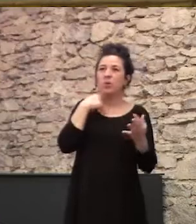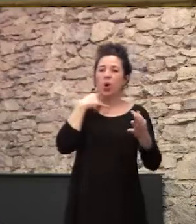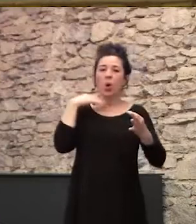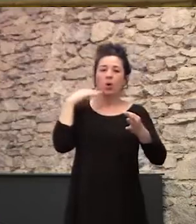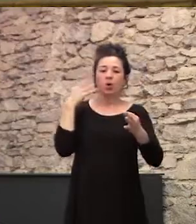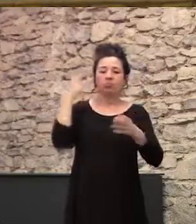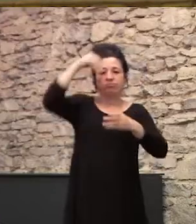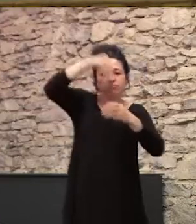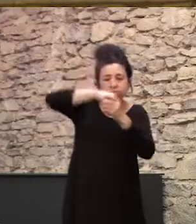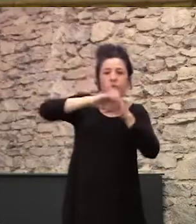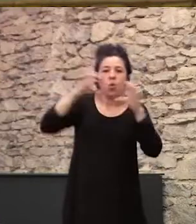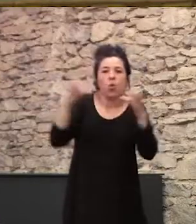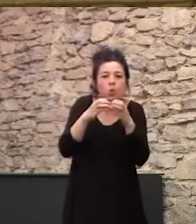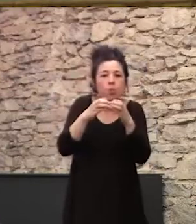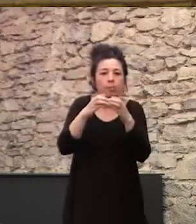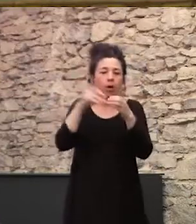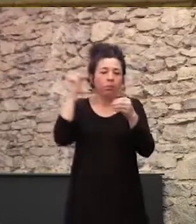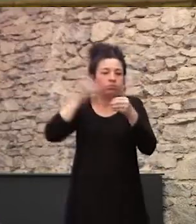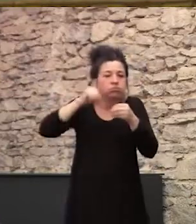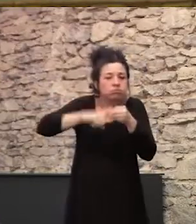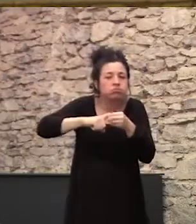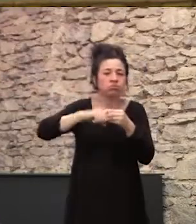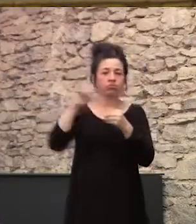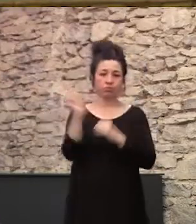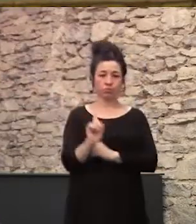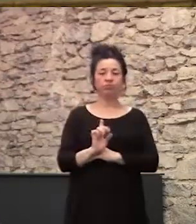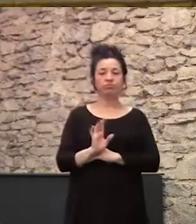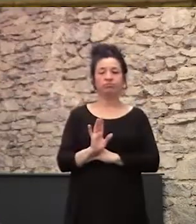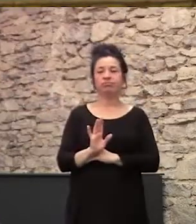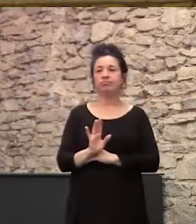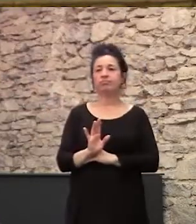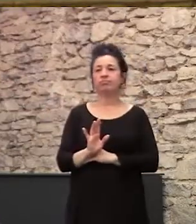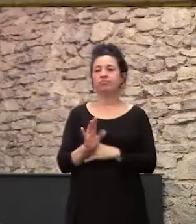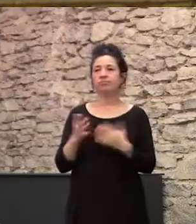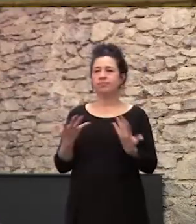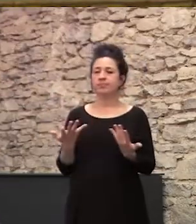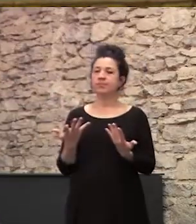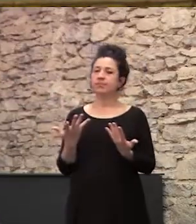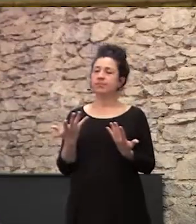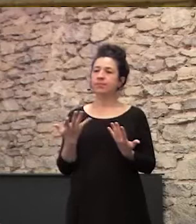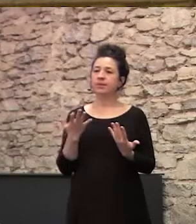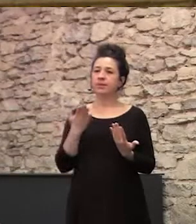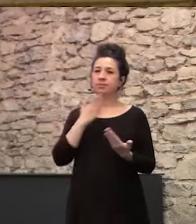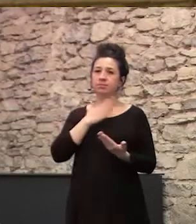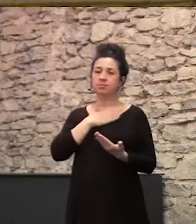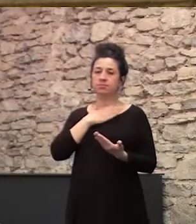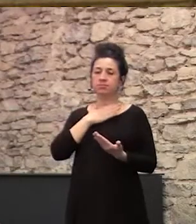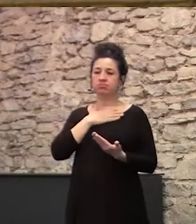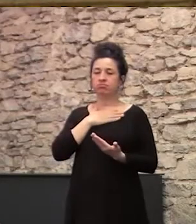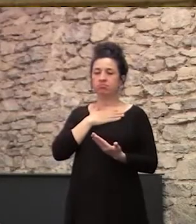Bai, taldeetan. Antolatuta edo, bai, eta hori, orduan nire bidea